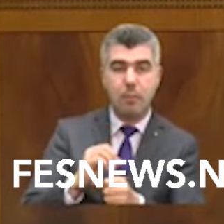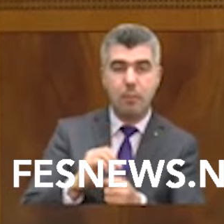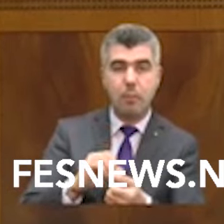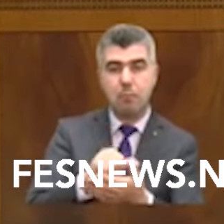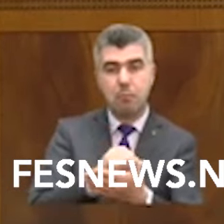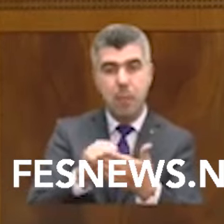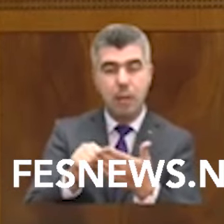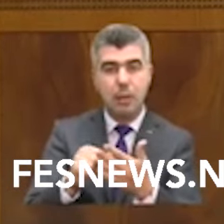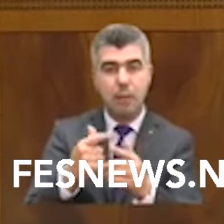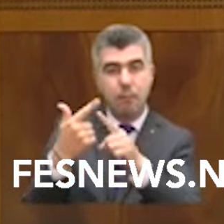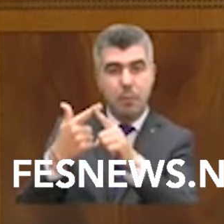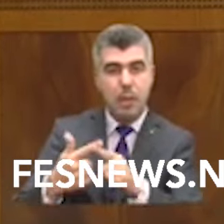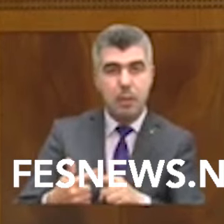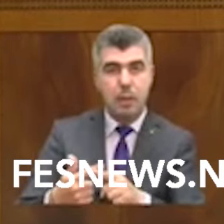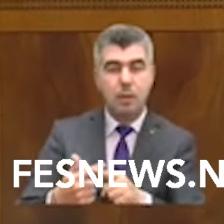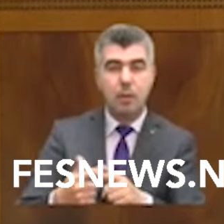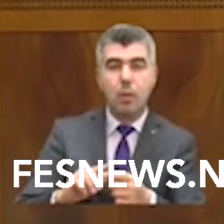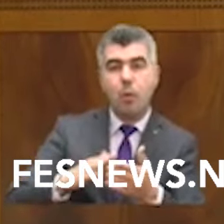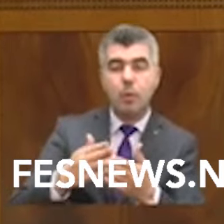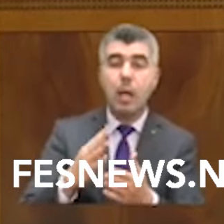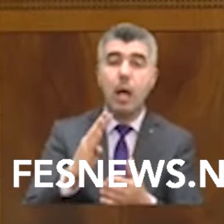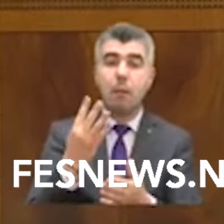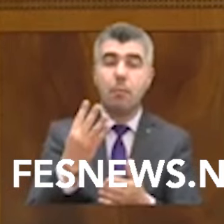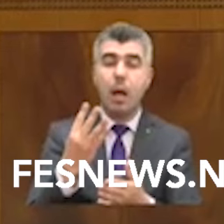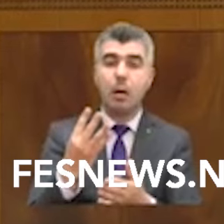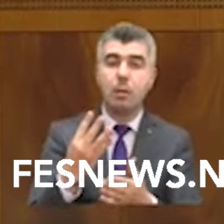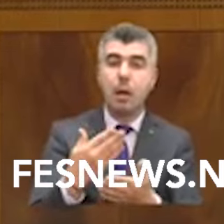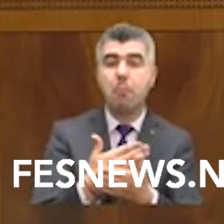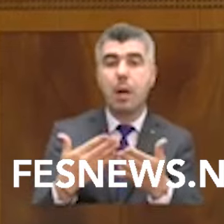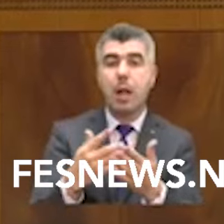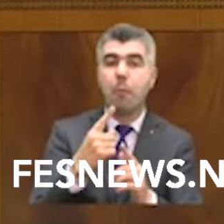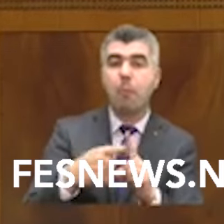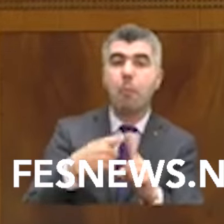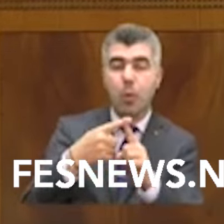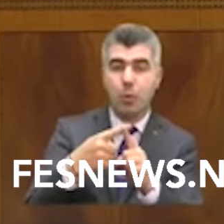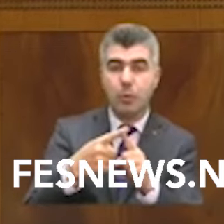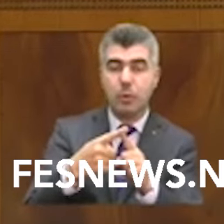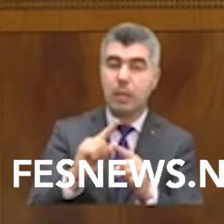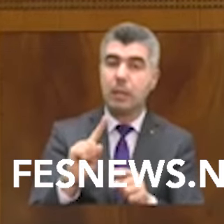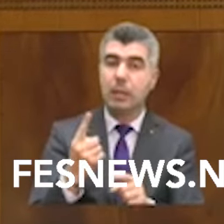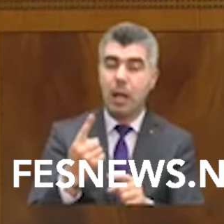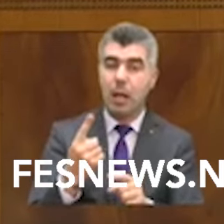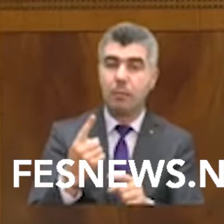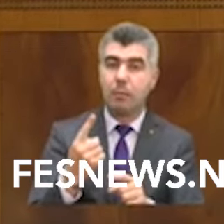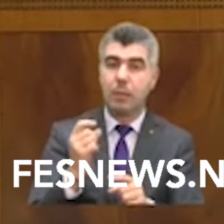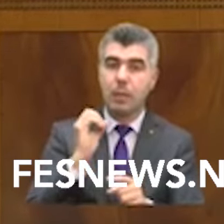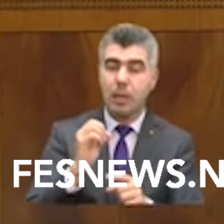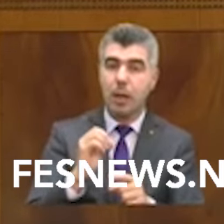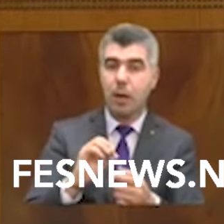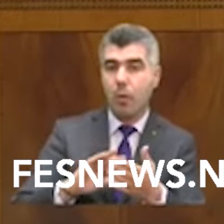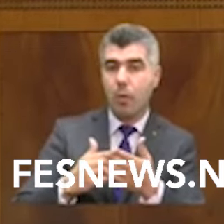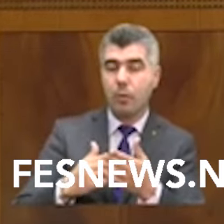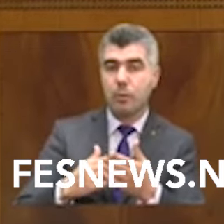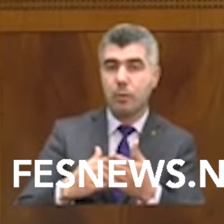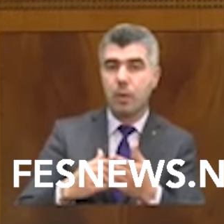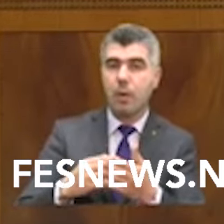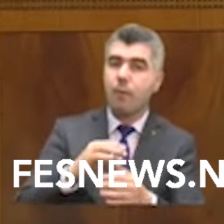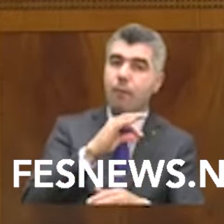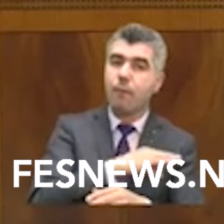السنة راكي رافعة كيجيب بها بعض المليار على الأقل ديال الدرهم يعني ديال الاستثمار